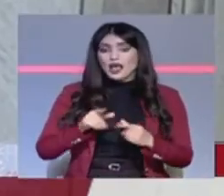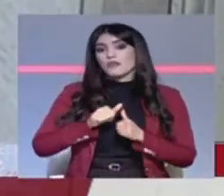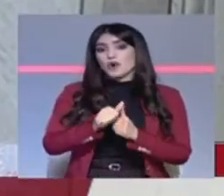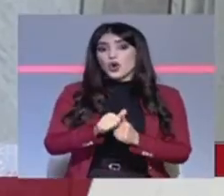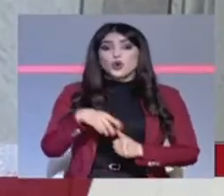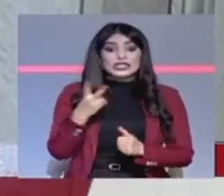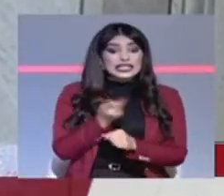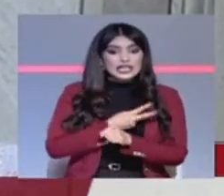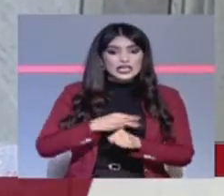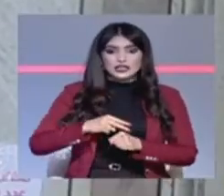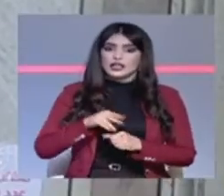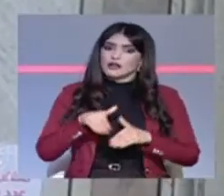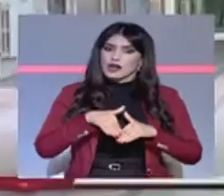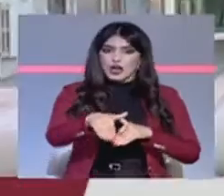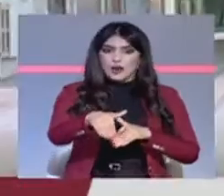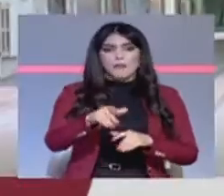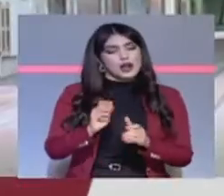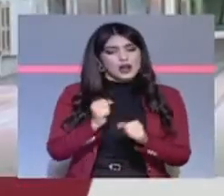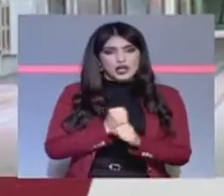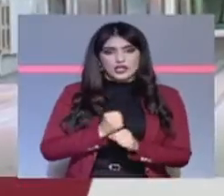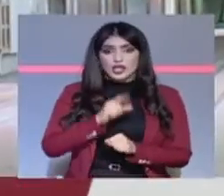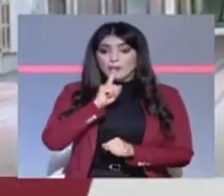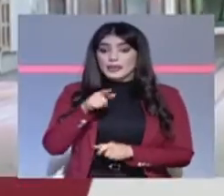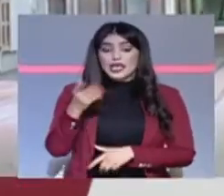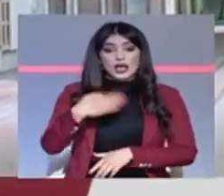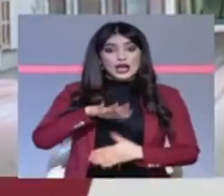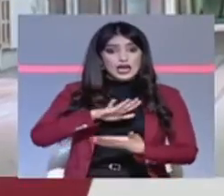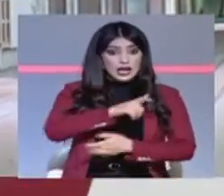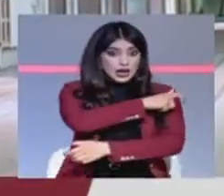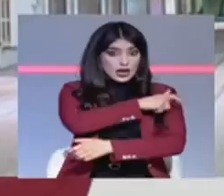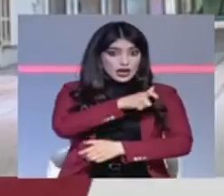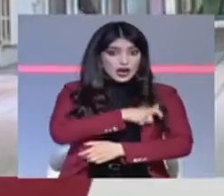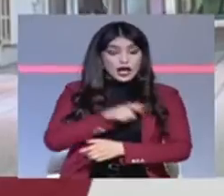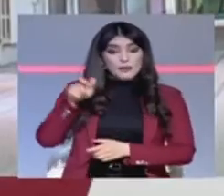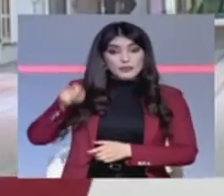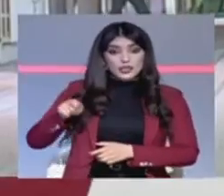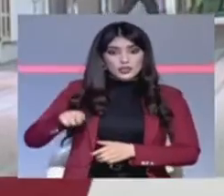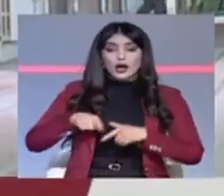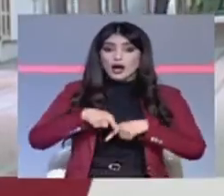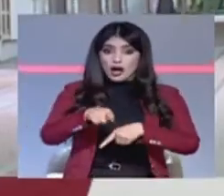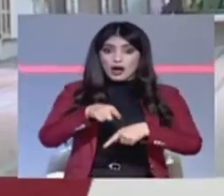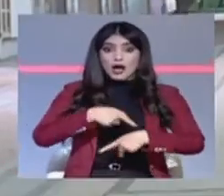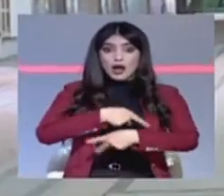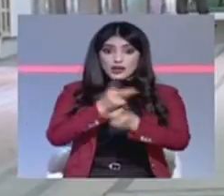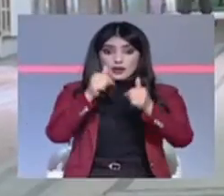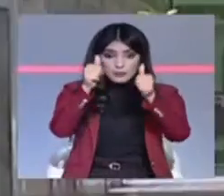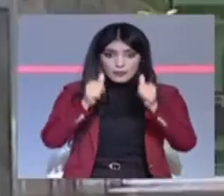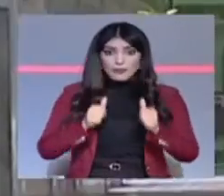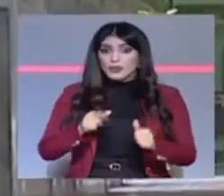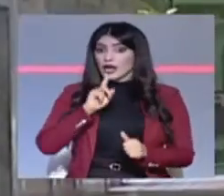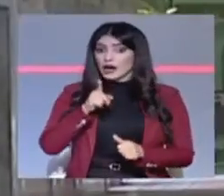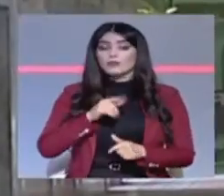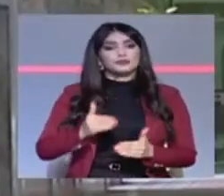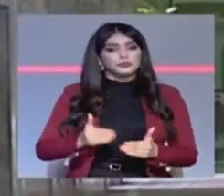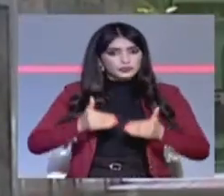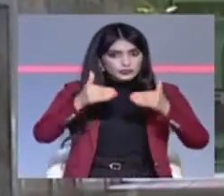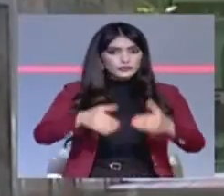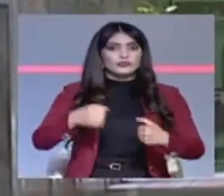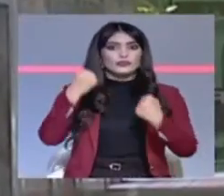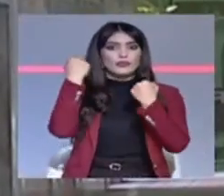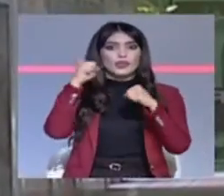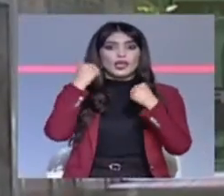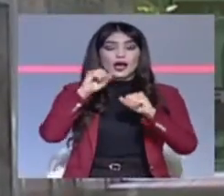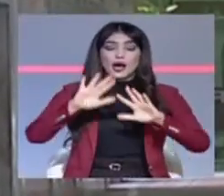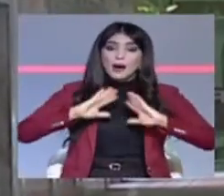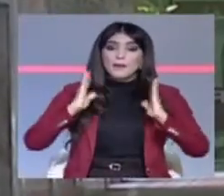شديده التاكد كما اصدرت نقابه القضاه التونسيين بدورها بيانا صباح اليوم قررت فيه تمديد في مده الاضراب